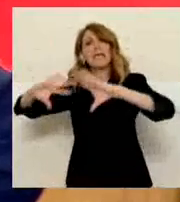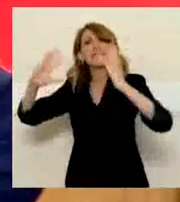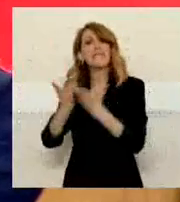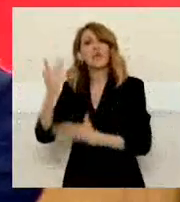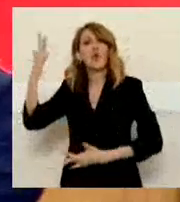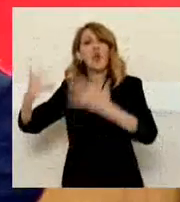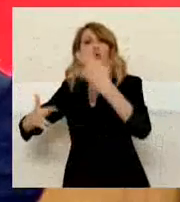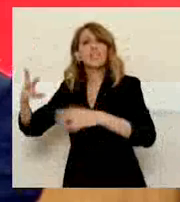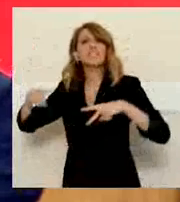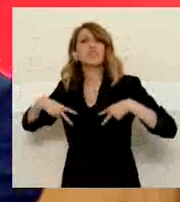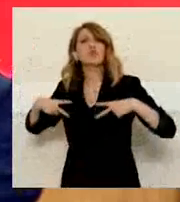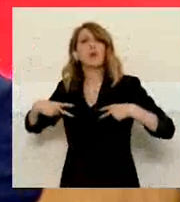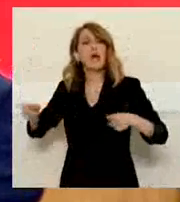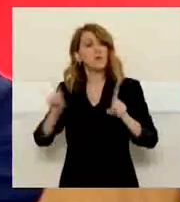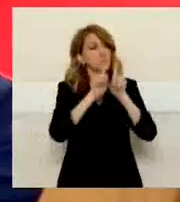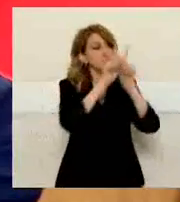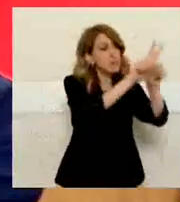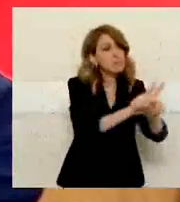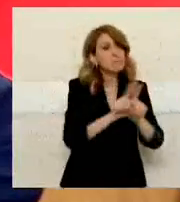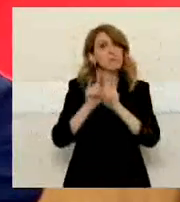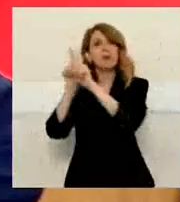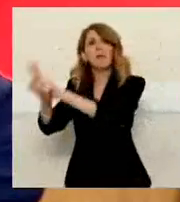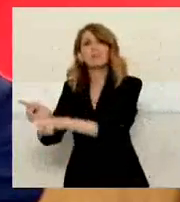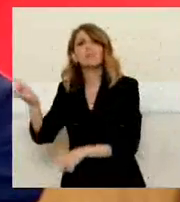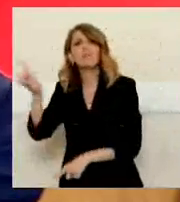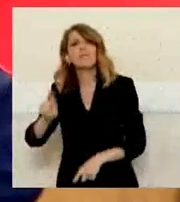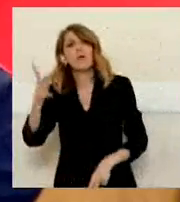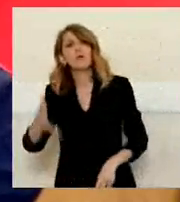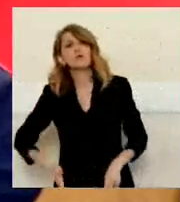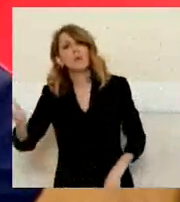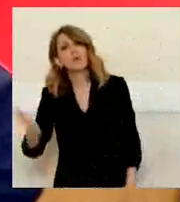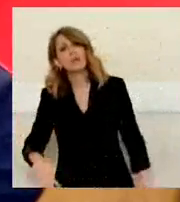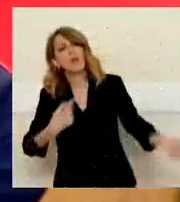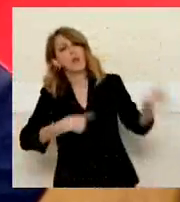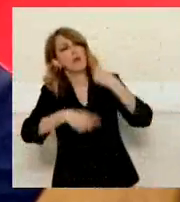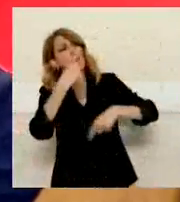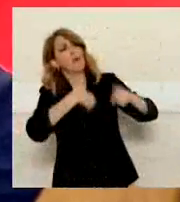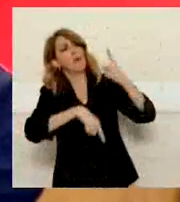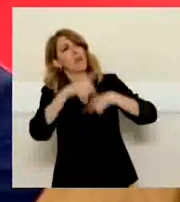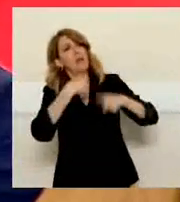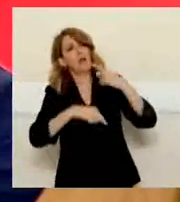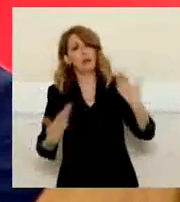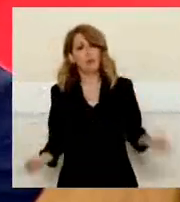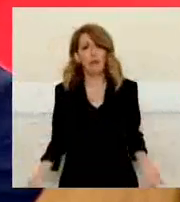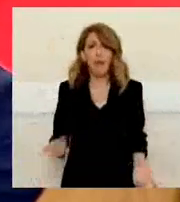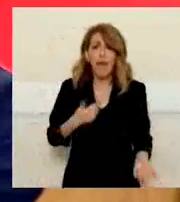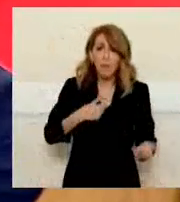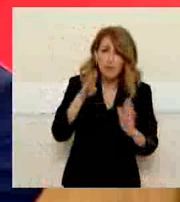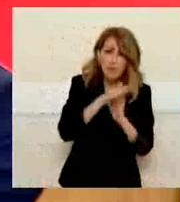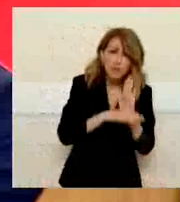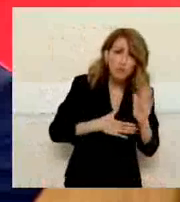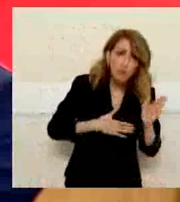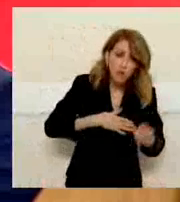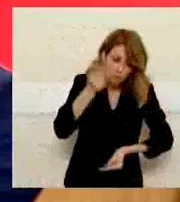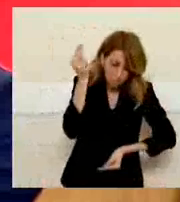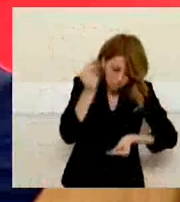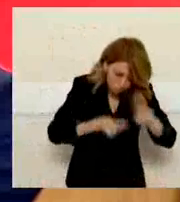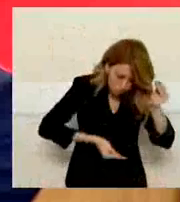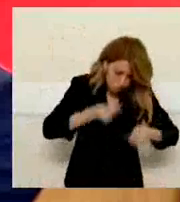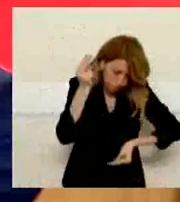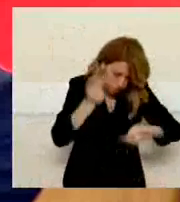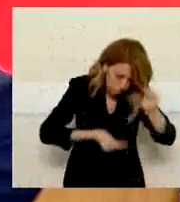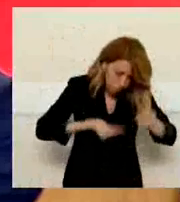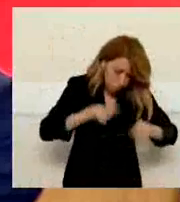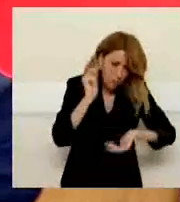αμφισβήτηση. Έχουμε δώσει πλήρη κοστολόγηση, την έχουμε διανύμει, έχουμε κάνει 50 ράκια το πρόγραμμά μας. Αν θέλει κάποιος να το αμφισβητήσει,